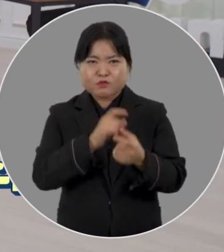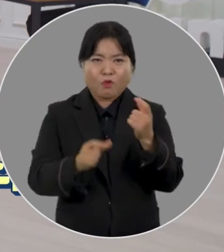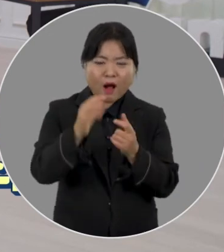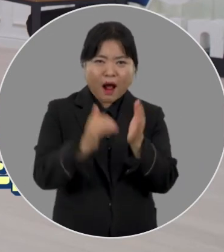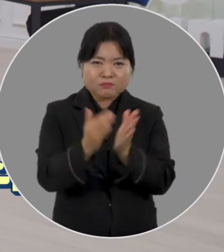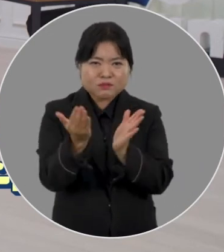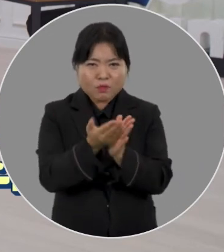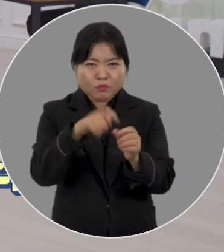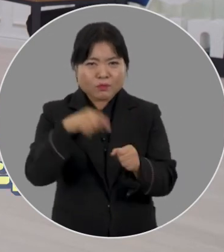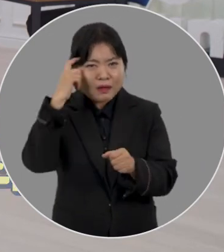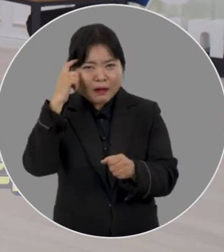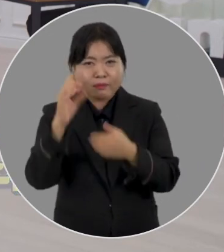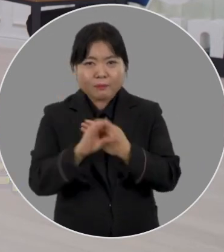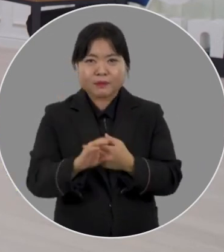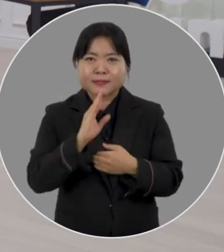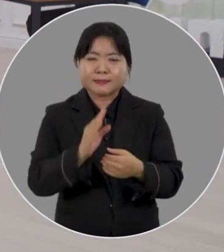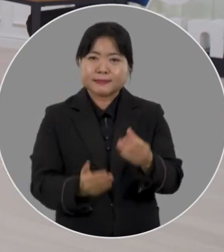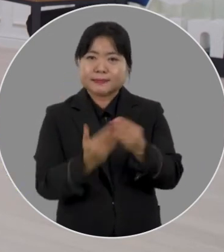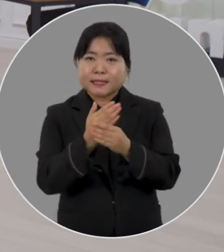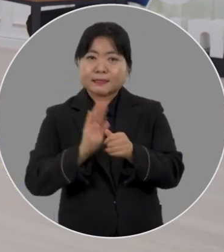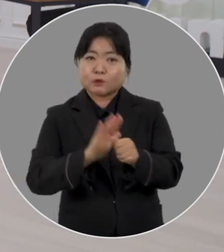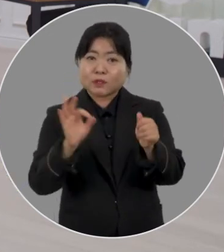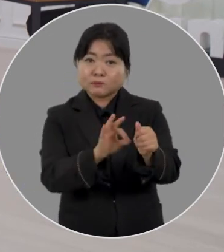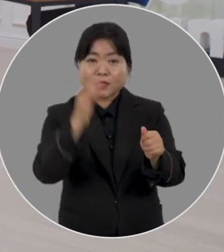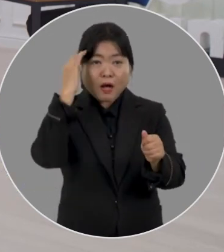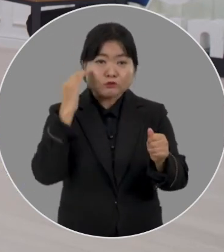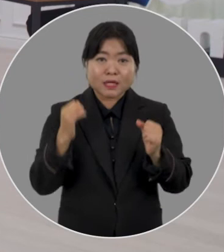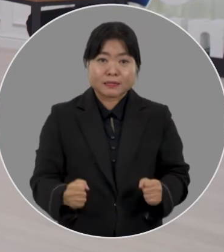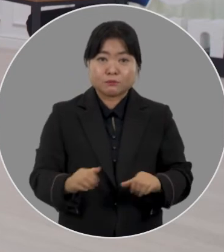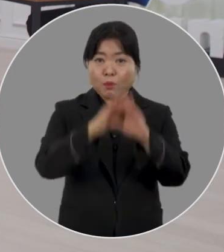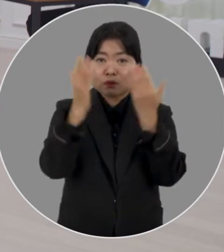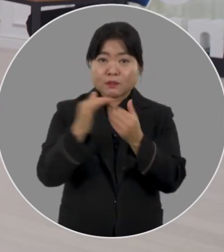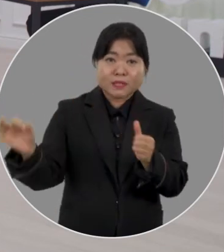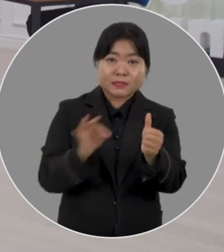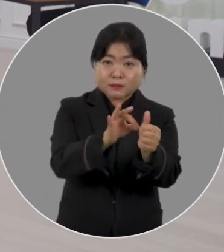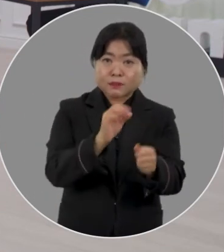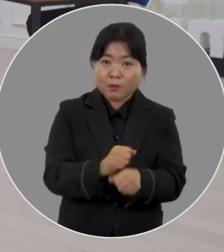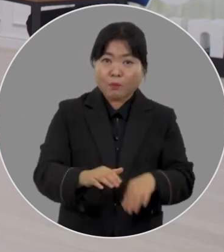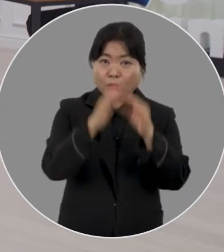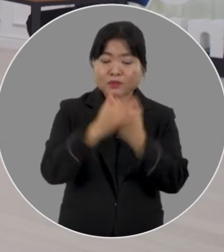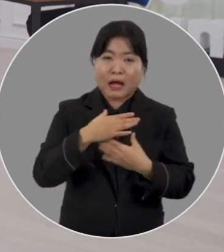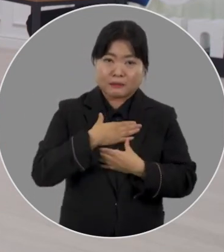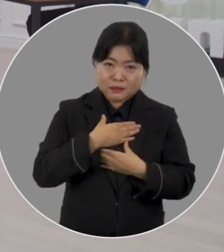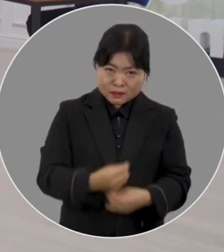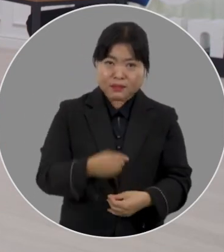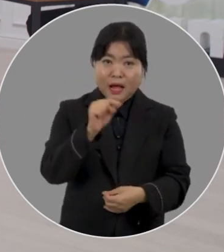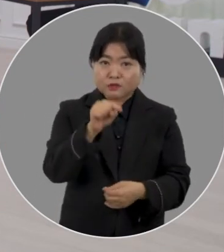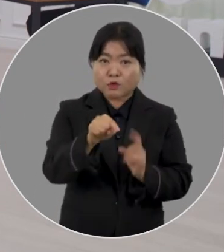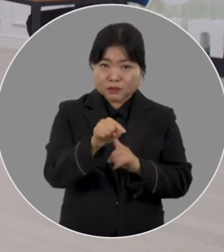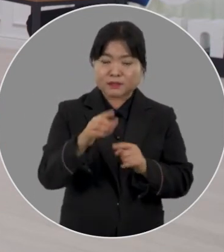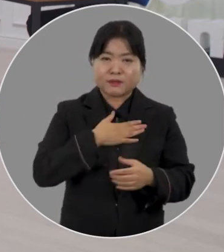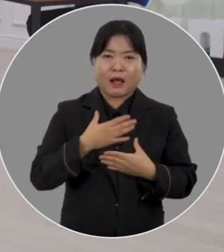합리적으로만 생각한다면은 사실은 재난지원금을 대한민국에 있는 모든 사람에게 지급을 하고 모두가 안전해지게 하는